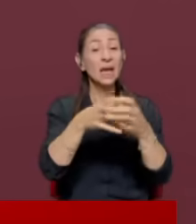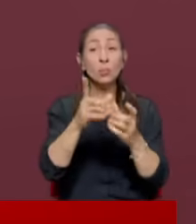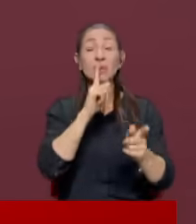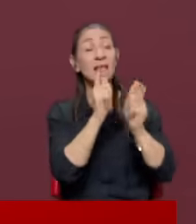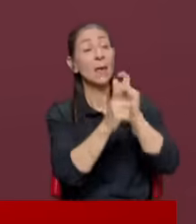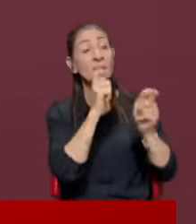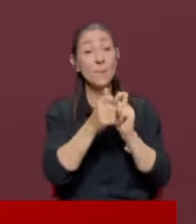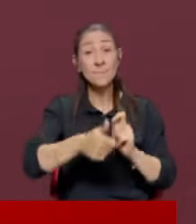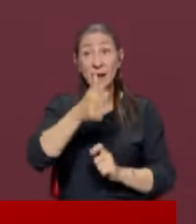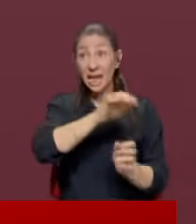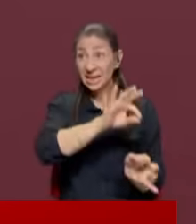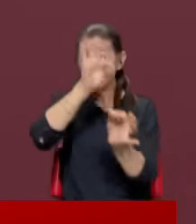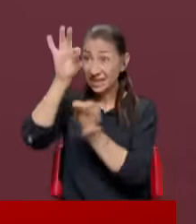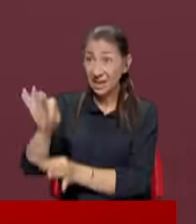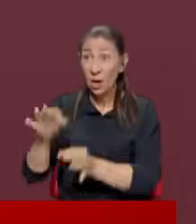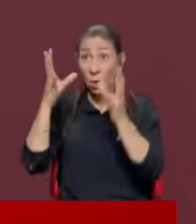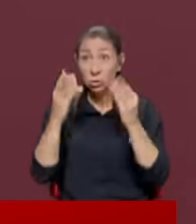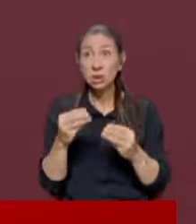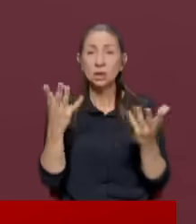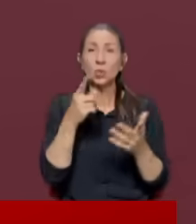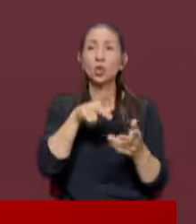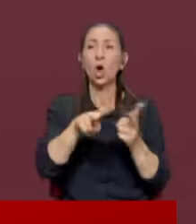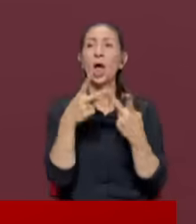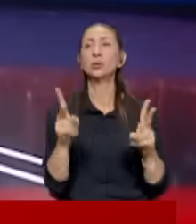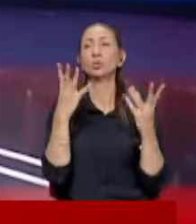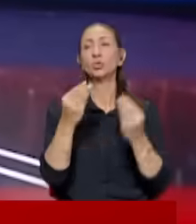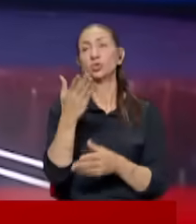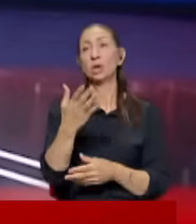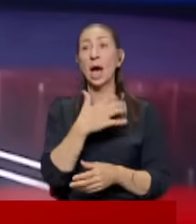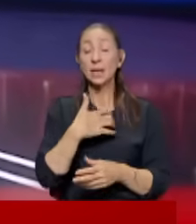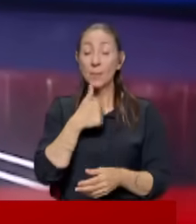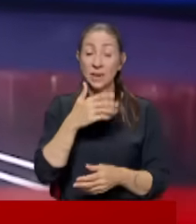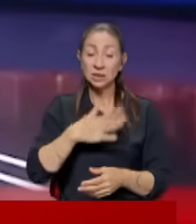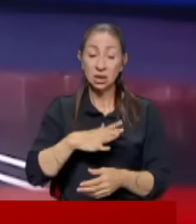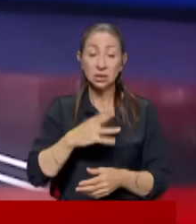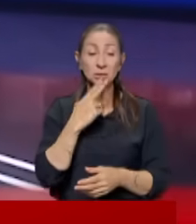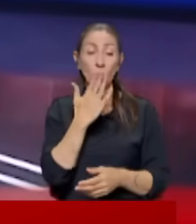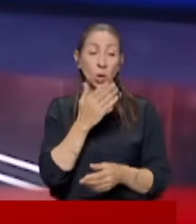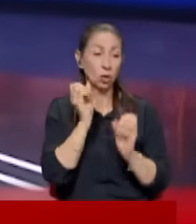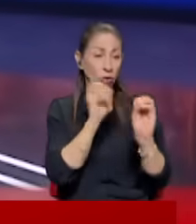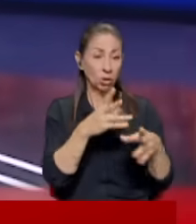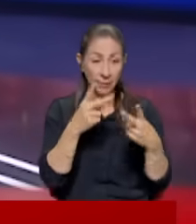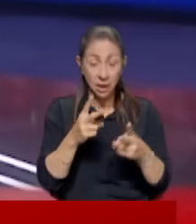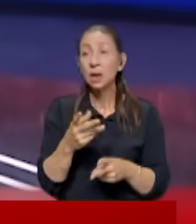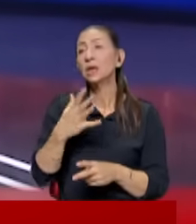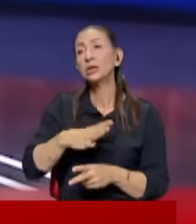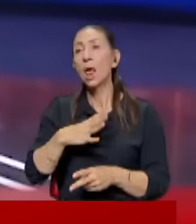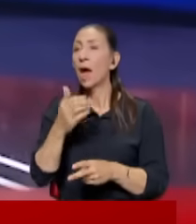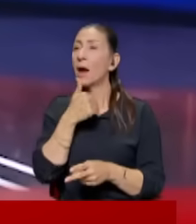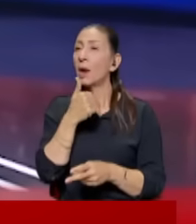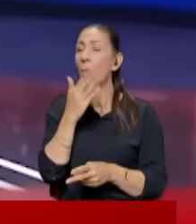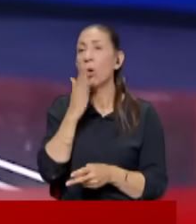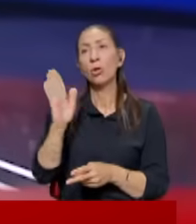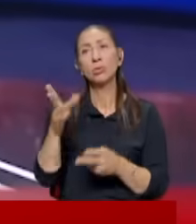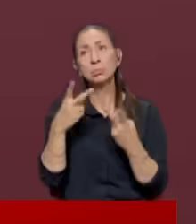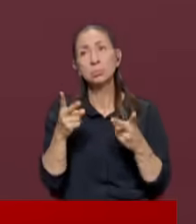taleplerini bakanlığa taşıma konusunda zaten ona yol açmış olursunuz. Veli isterse çocuğunu kız okullarına gönderebilmeli, isterse erkeklerin gittiği